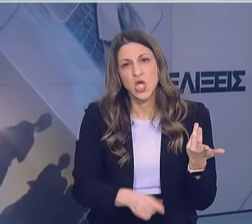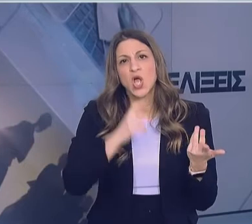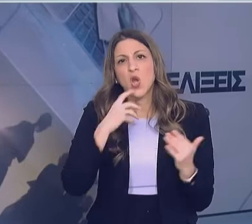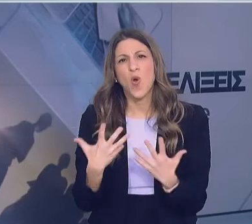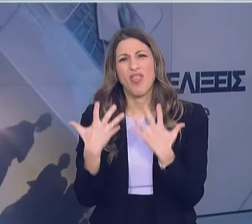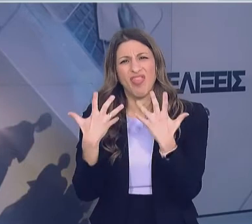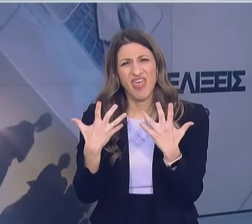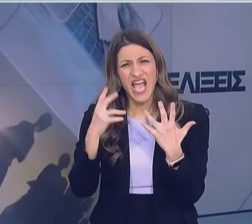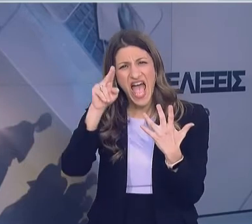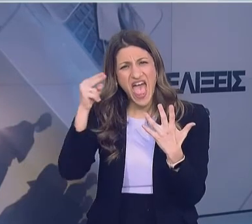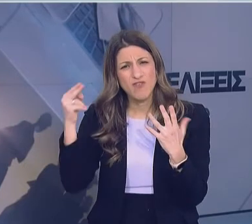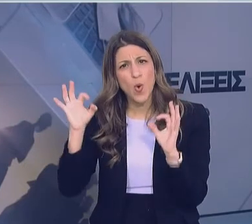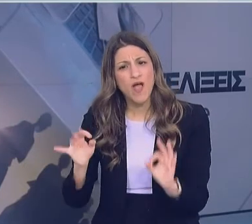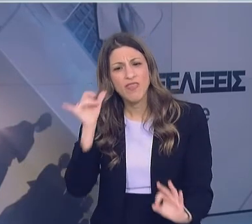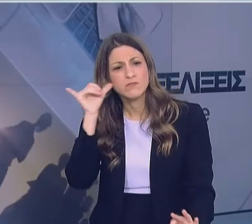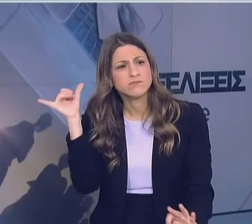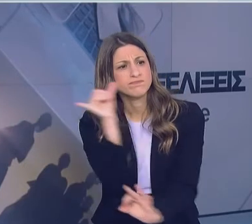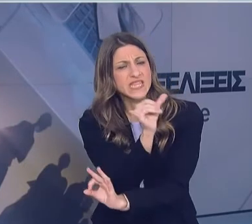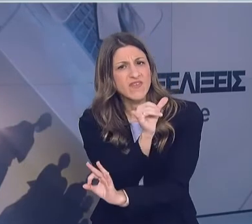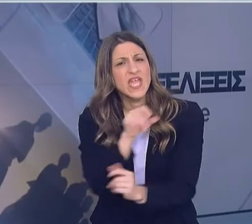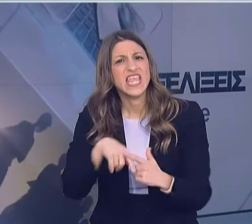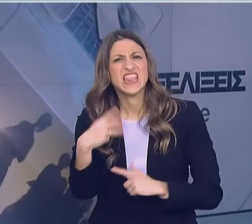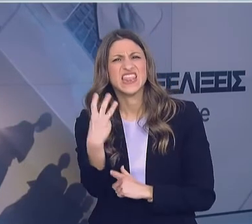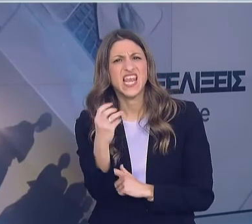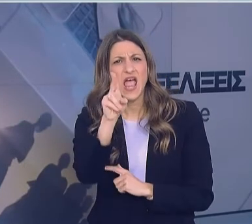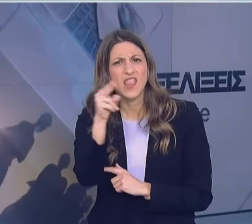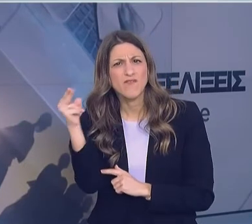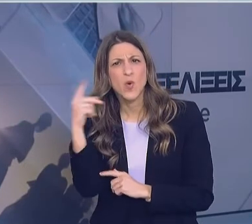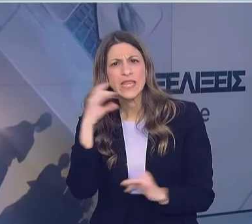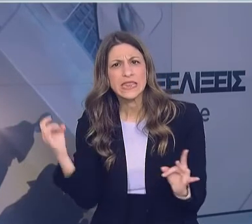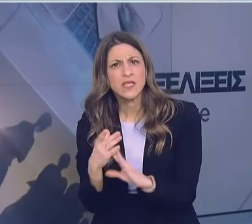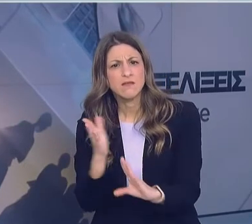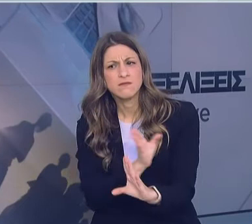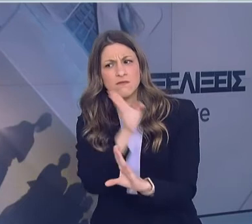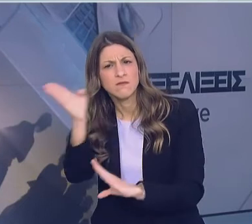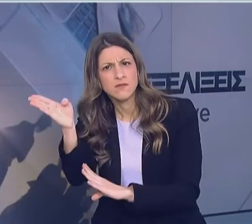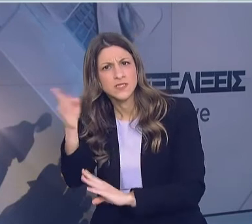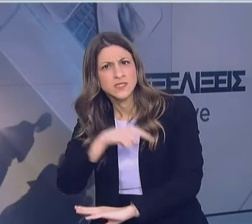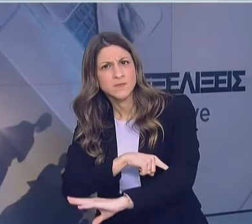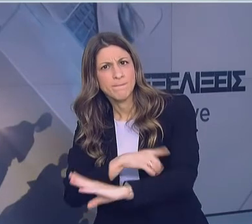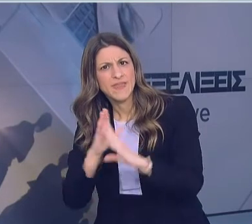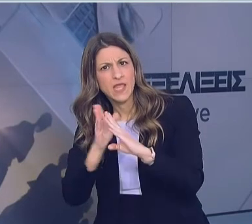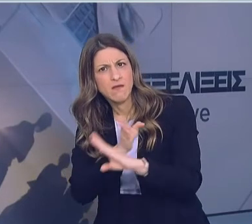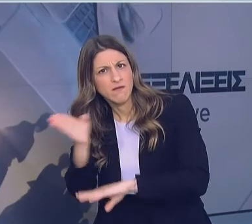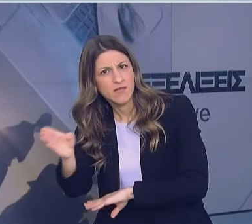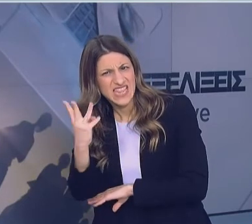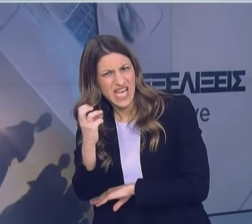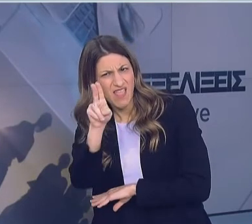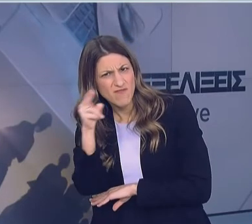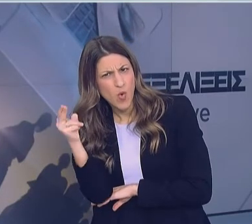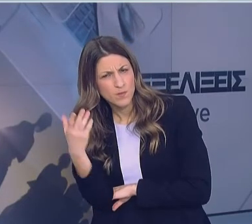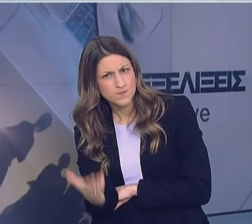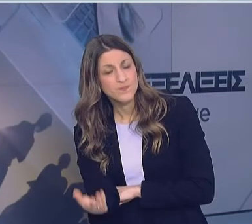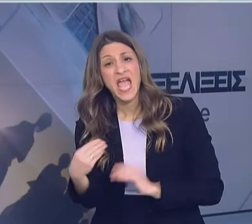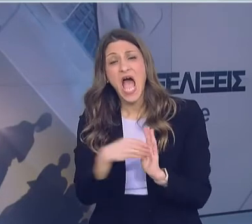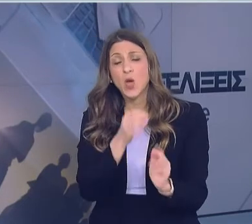10 ευρώ για κάθε τηλεφωνική απασχόληση γιατρού και 30 ευρώ για την κατοίκον επίσκεψη. Επίσης, ανακοινώσατε ότι οι ιδιώτες γιατροί